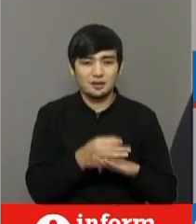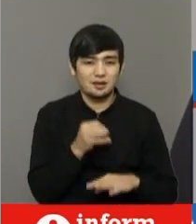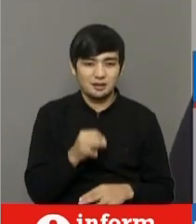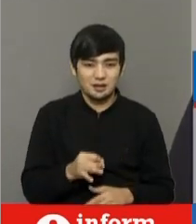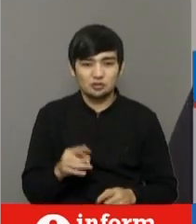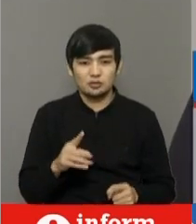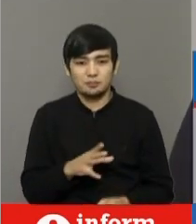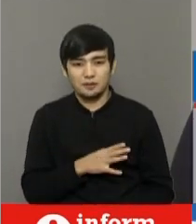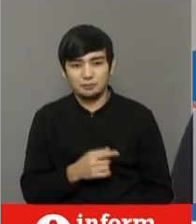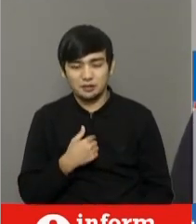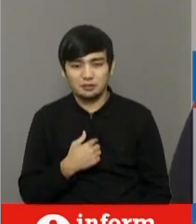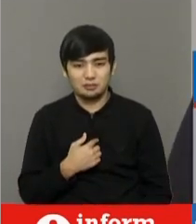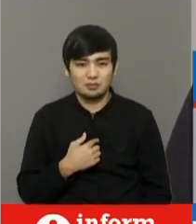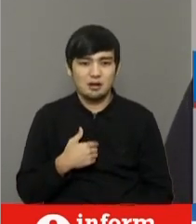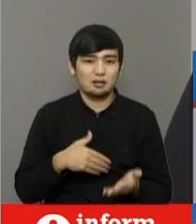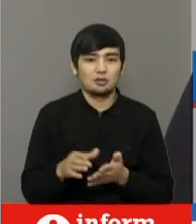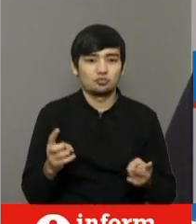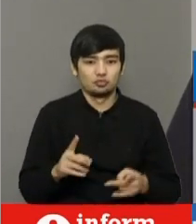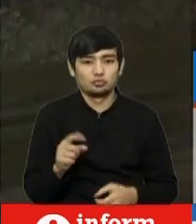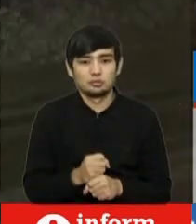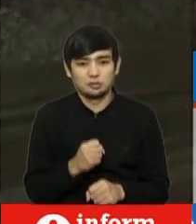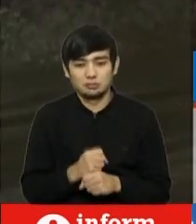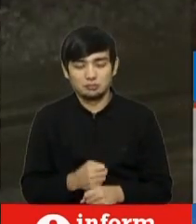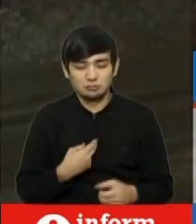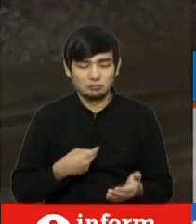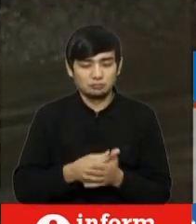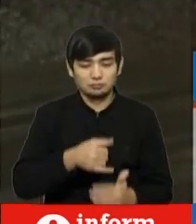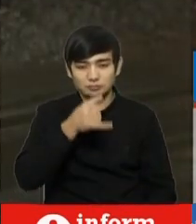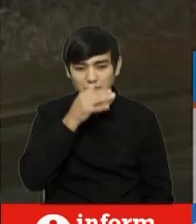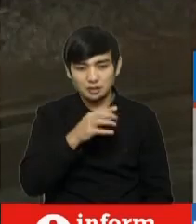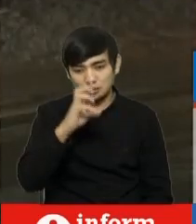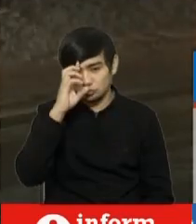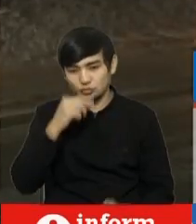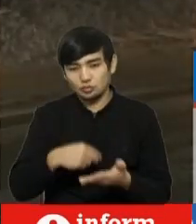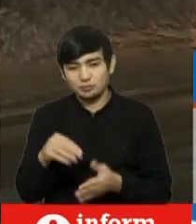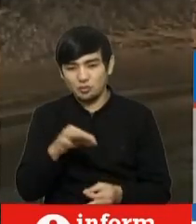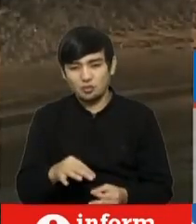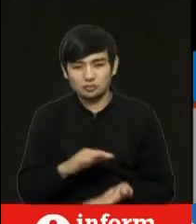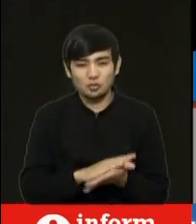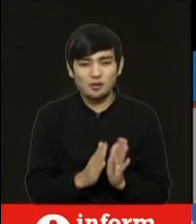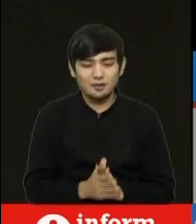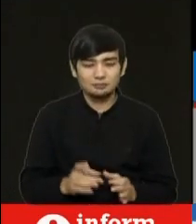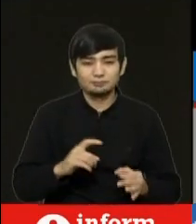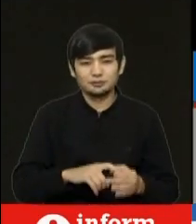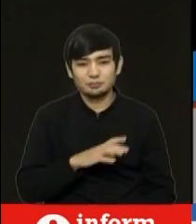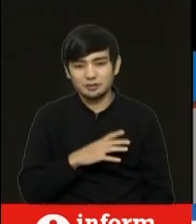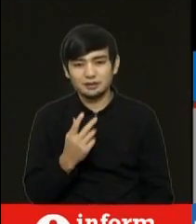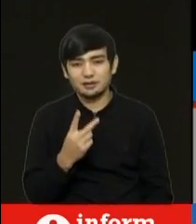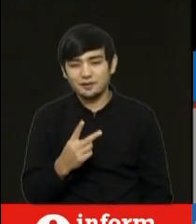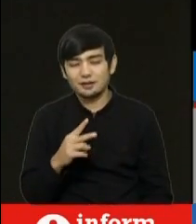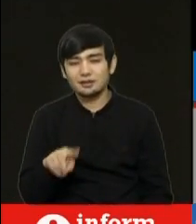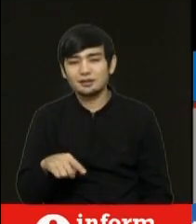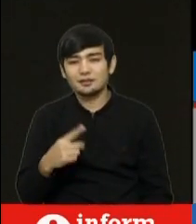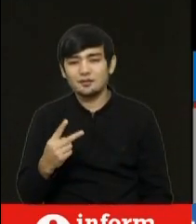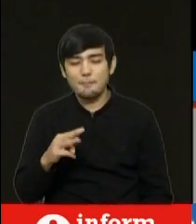что мы просто были вынуждены отказаться. По данным сайта госзакупок, в этом году договор заключен на 2,2 миллиарда